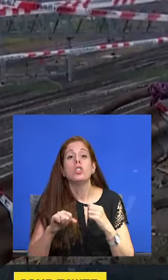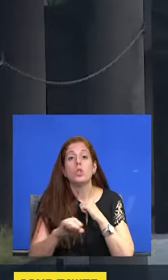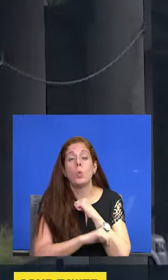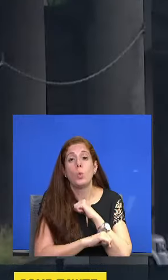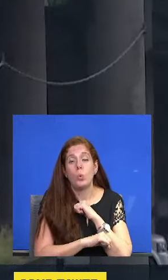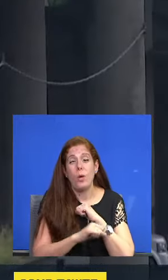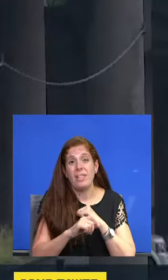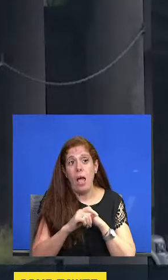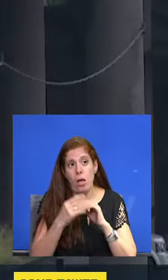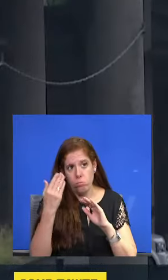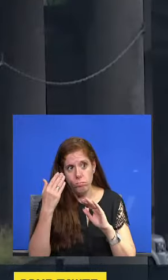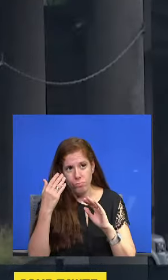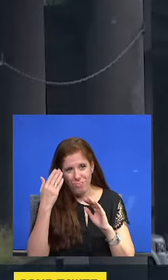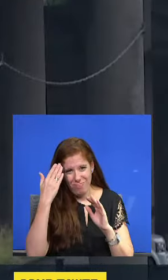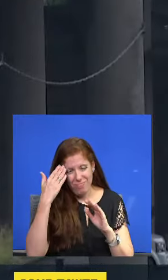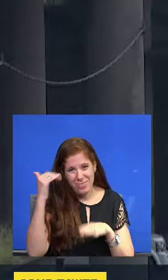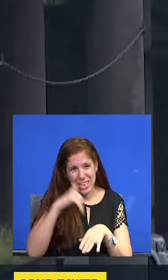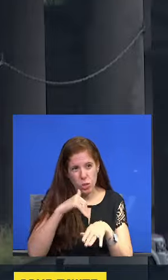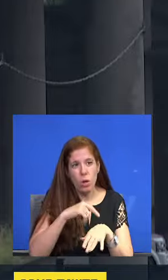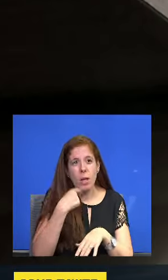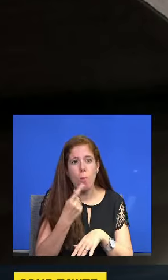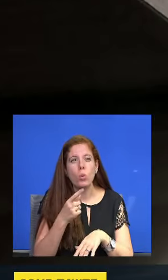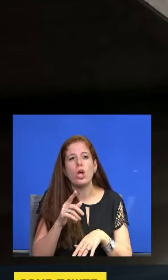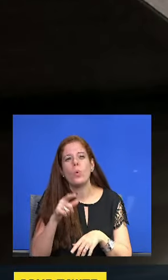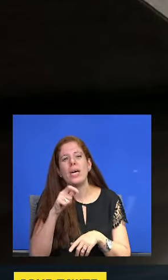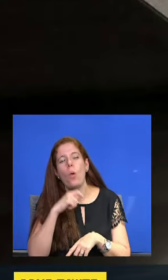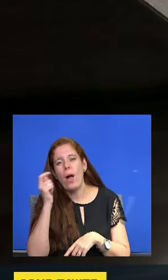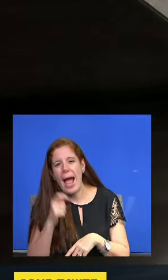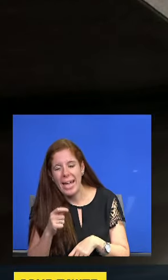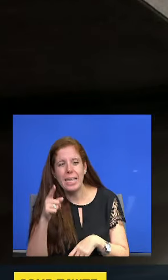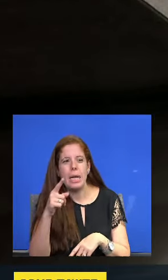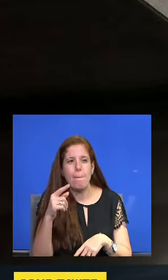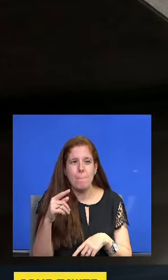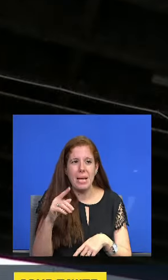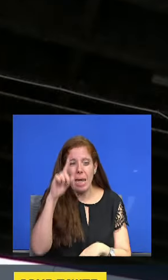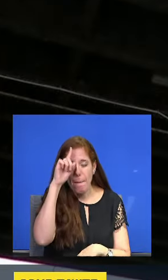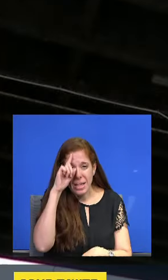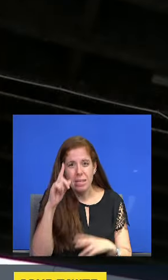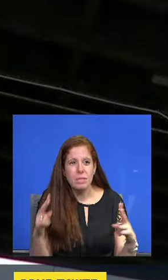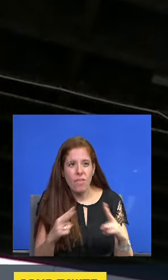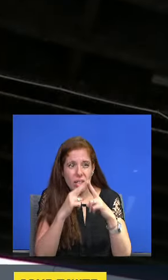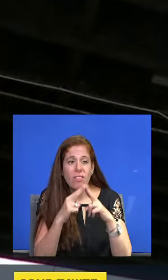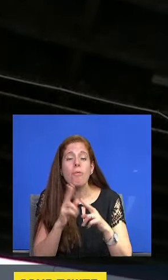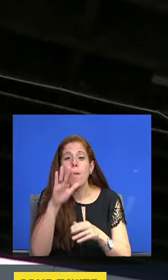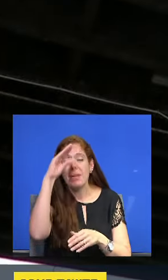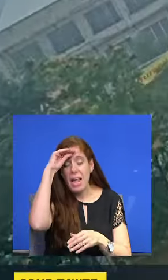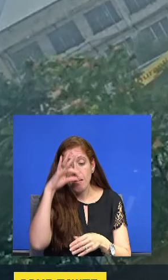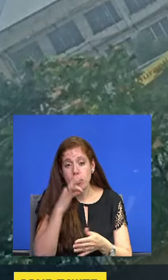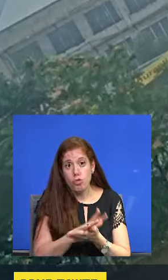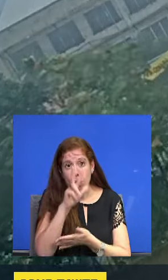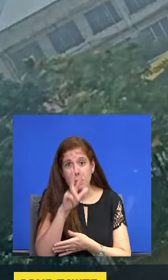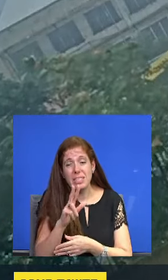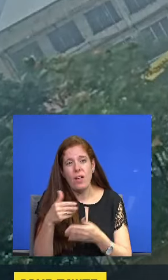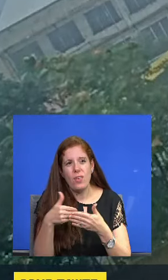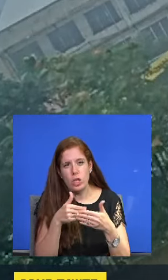באיטליה דיווחו כי בין המתים אזרחים אוקראינים, גרמנים, צרפתים, קרואטים וספרדים, בהם ילד בן 12 ותינוק.